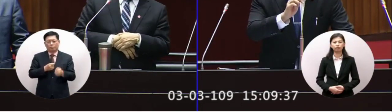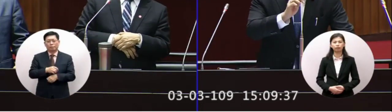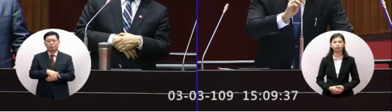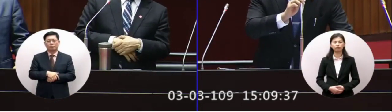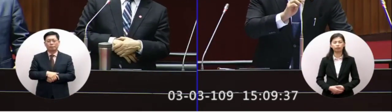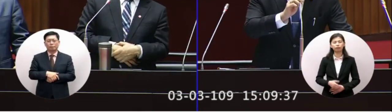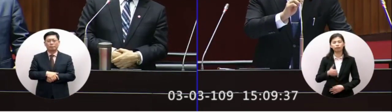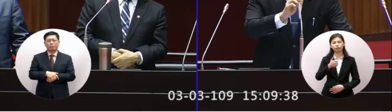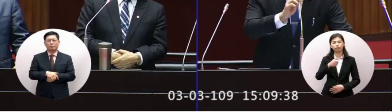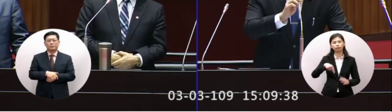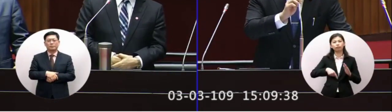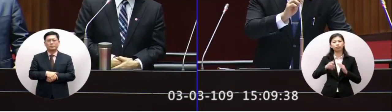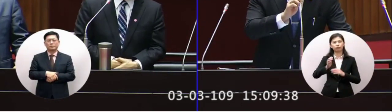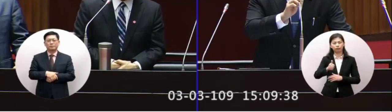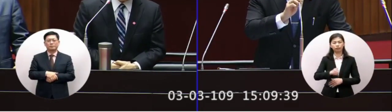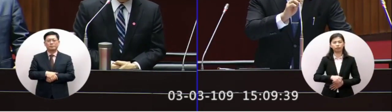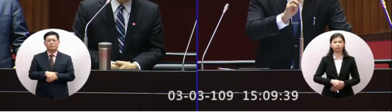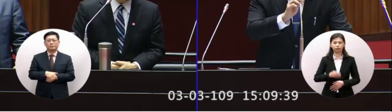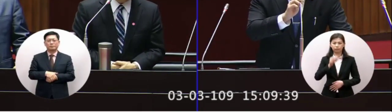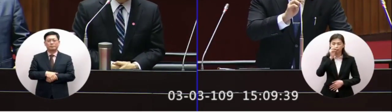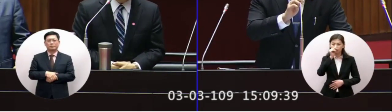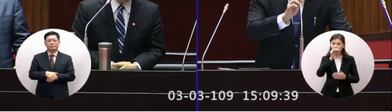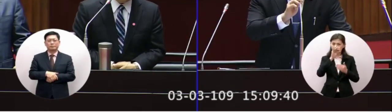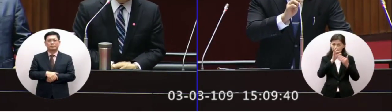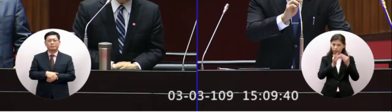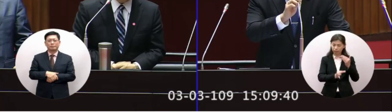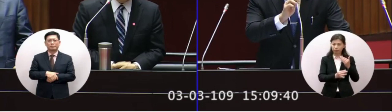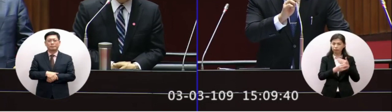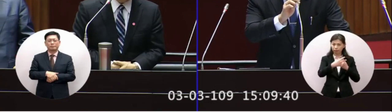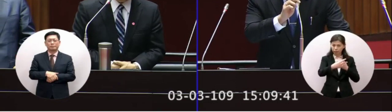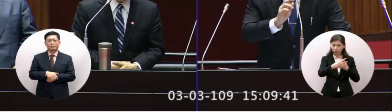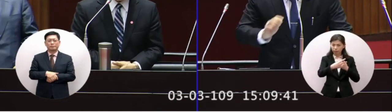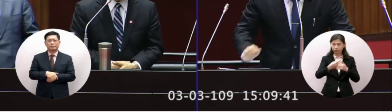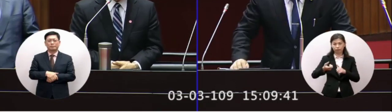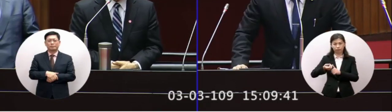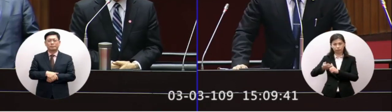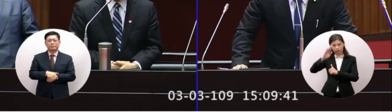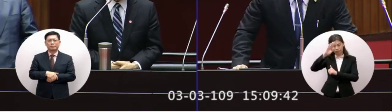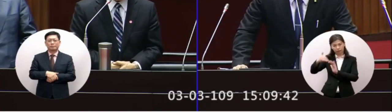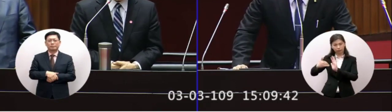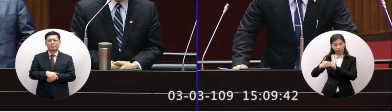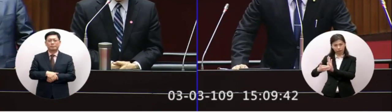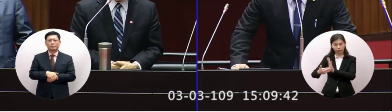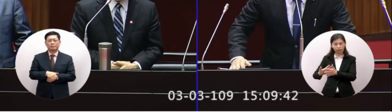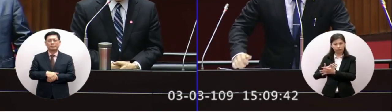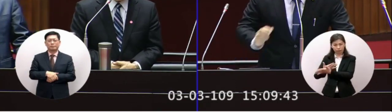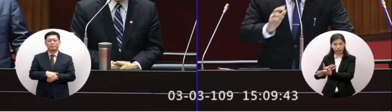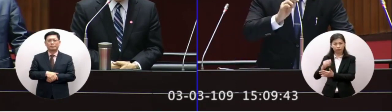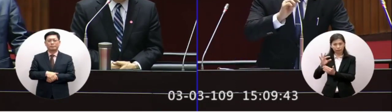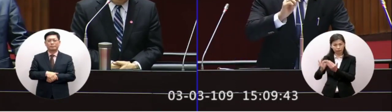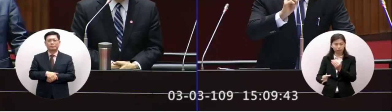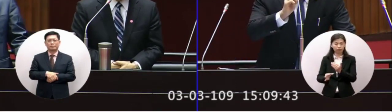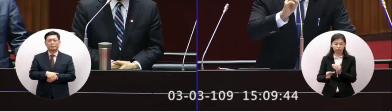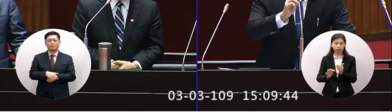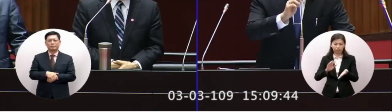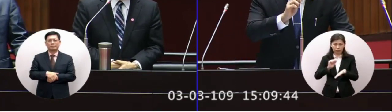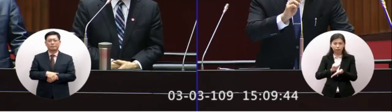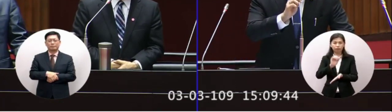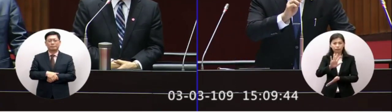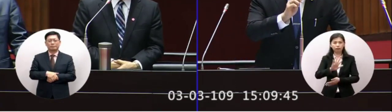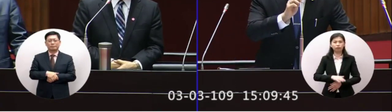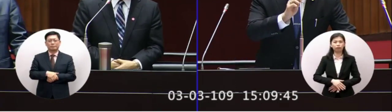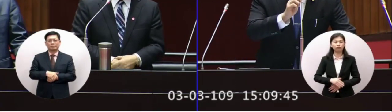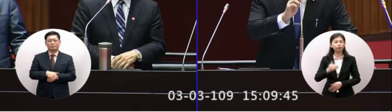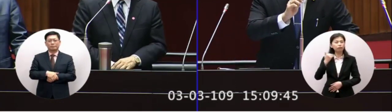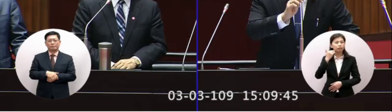谢院长。其实这个在我们这次的特别条例的第二条还有我们的传染病的防治奖励办法中都有相关的规定了那如